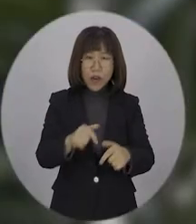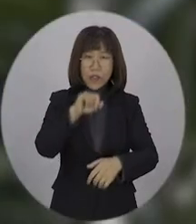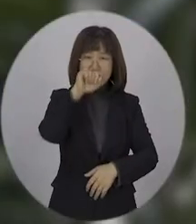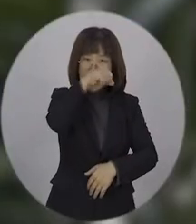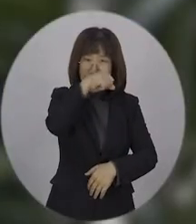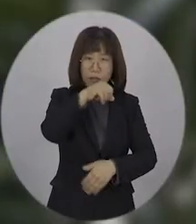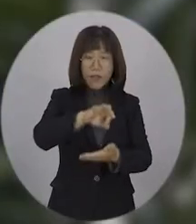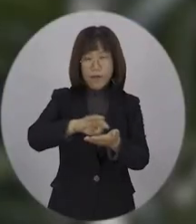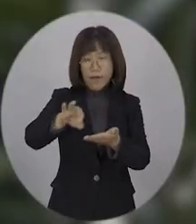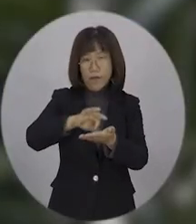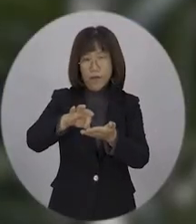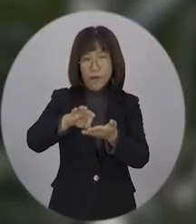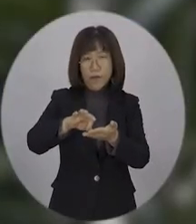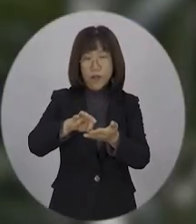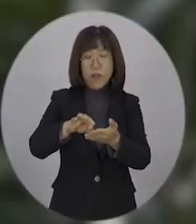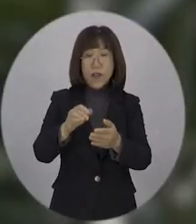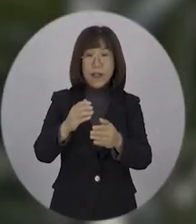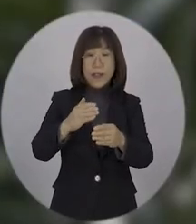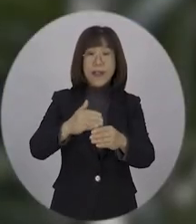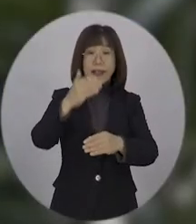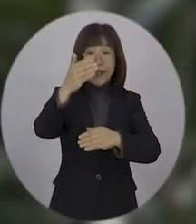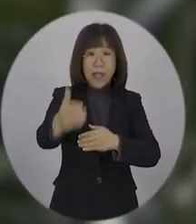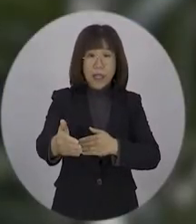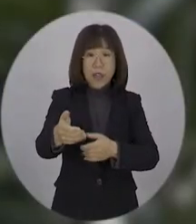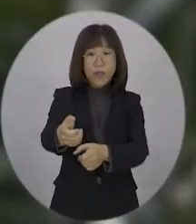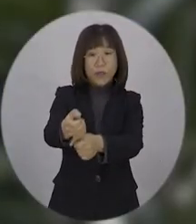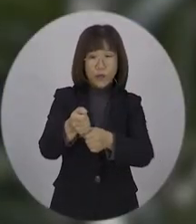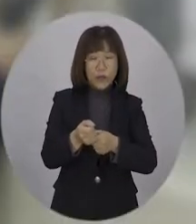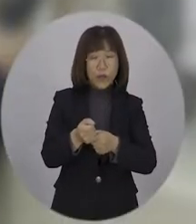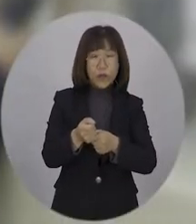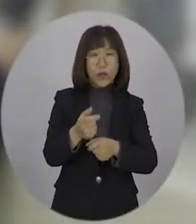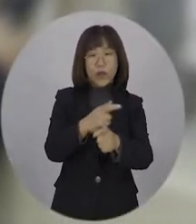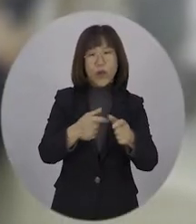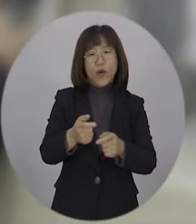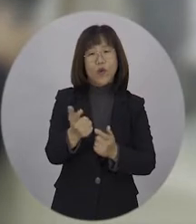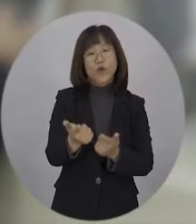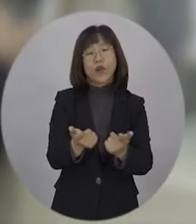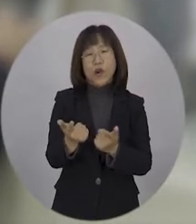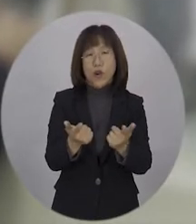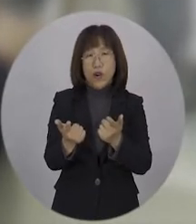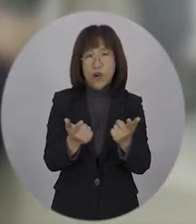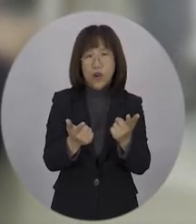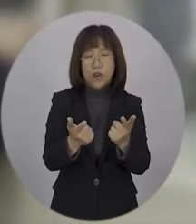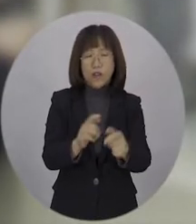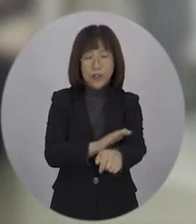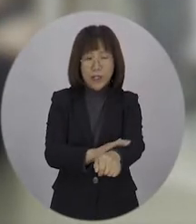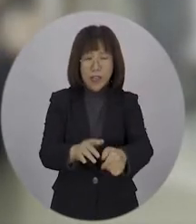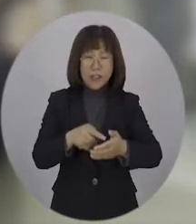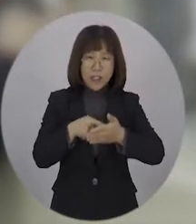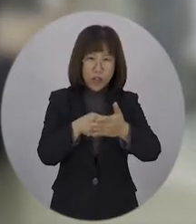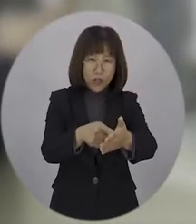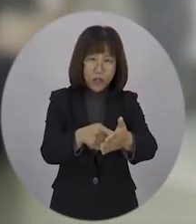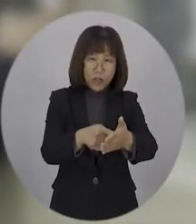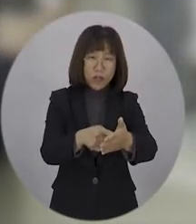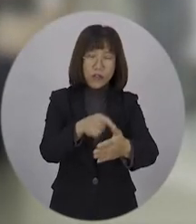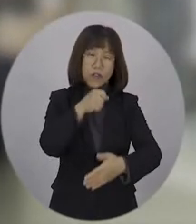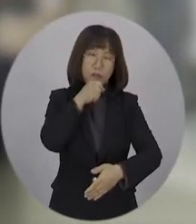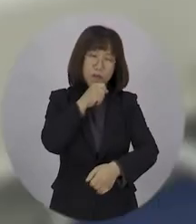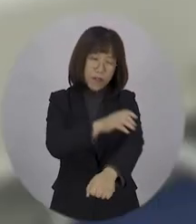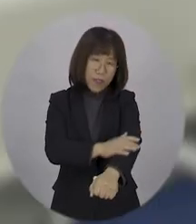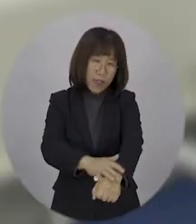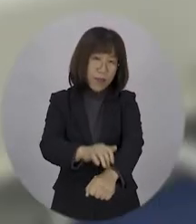이월 불용 2 예상되는 사업 예산을 연내 집행 가능한 사업으로 조정해 적극 추진한 점도 좋은 평가를